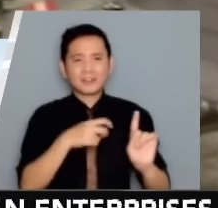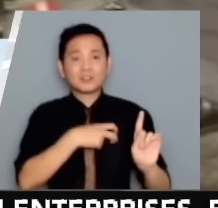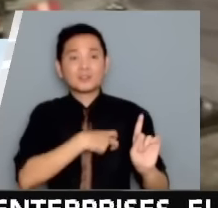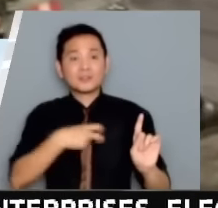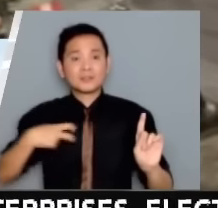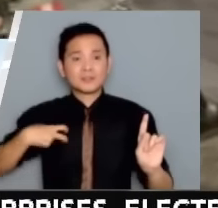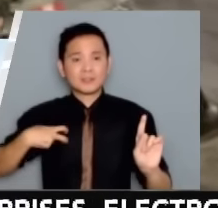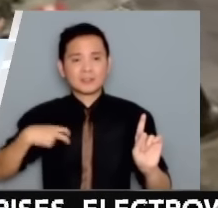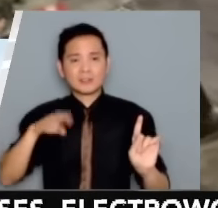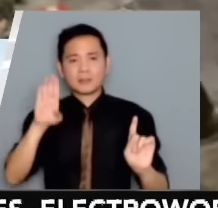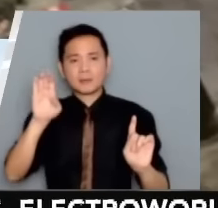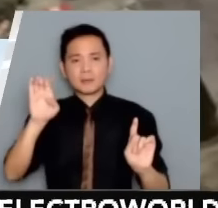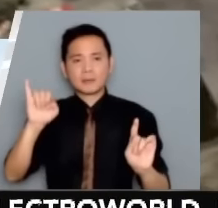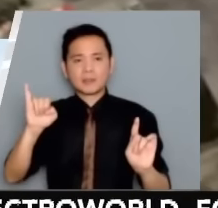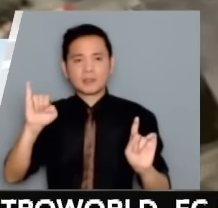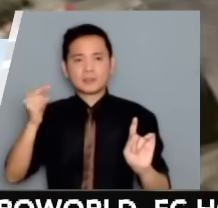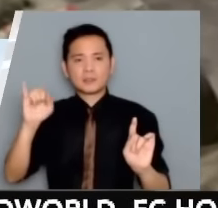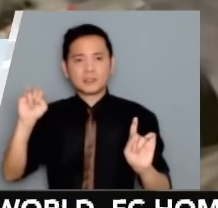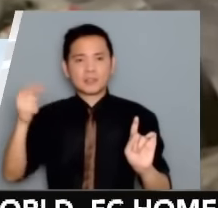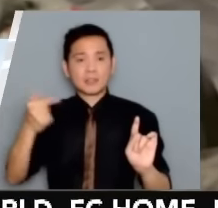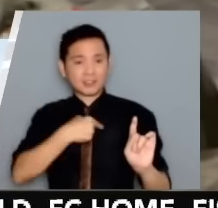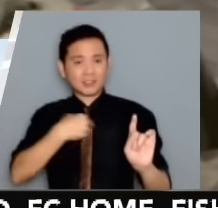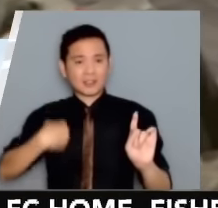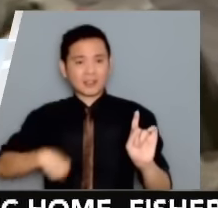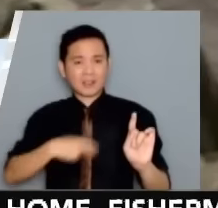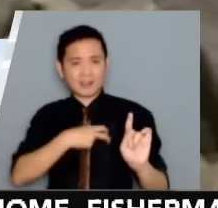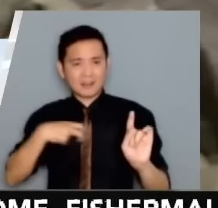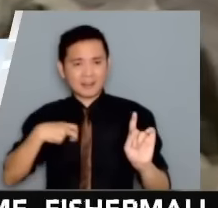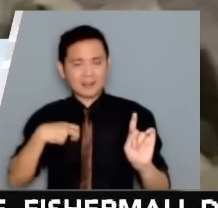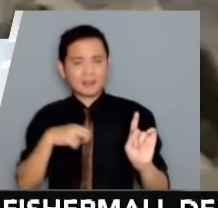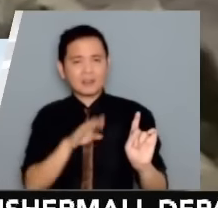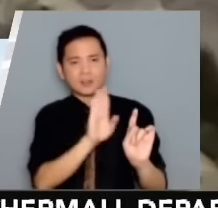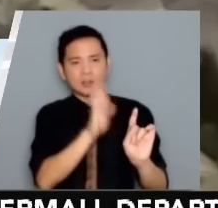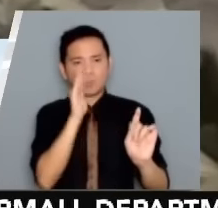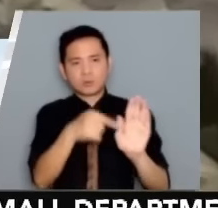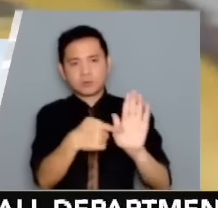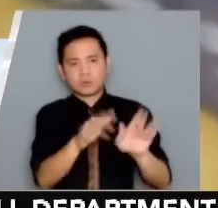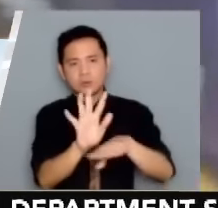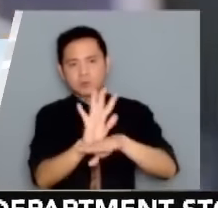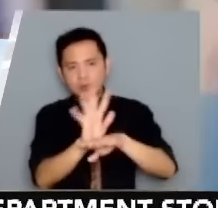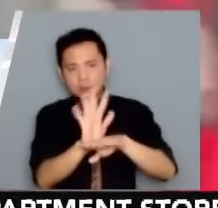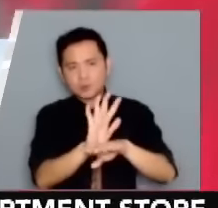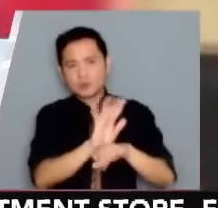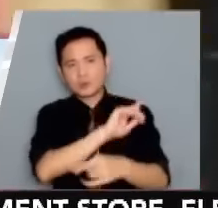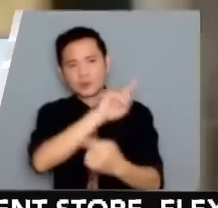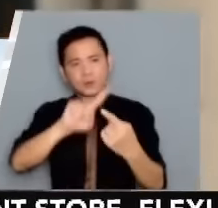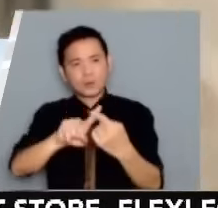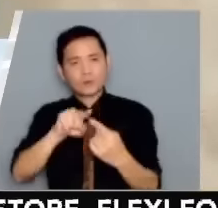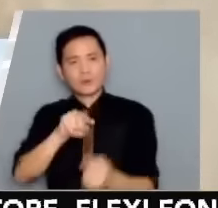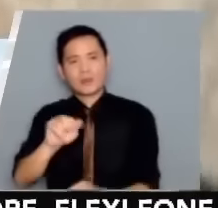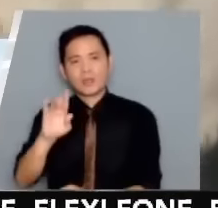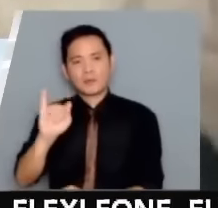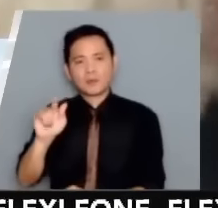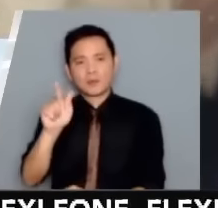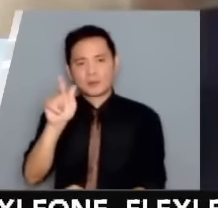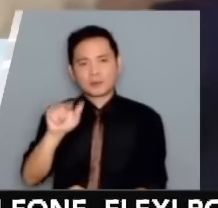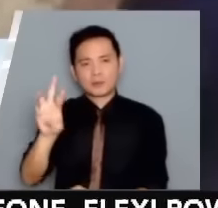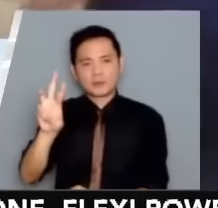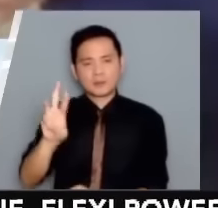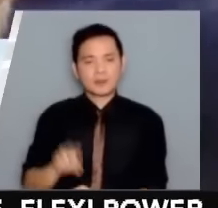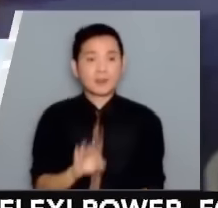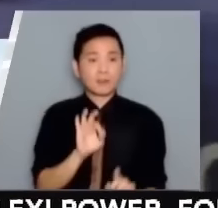Festival 2024 sa China tatagal ang screening ng pelikula hanggang April 26 last February pinalabas din ang